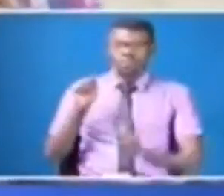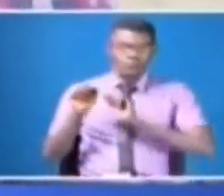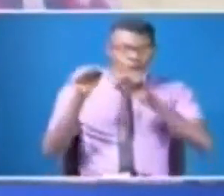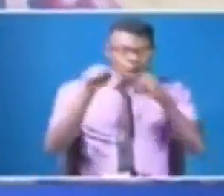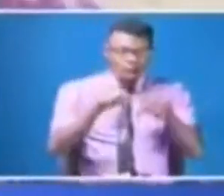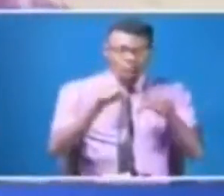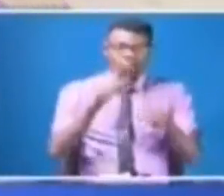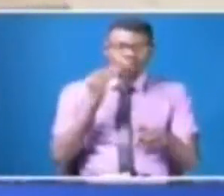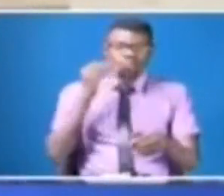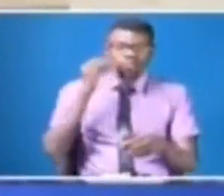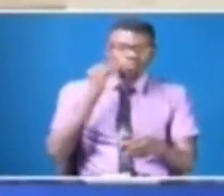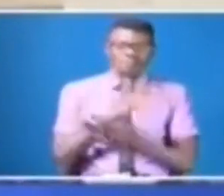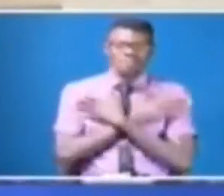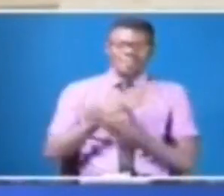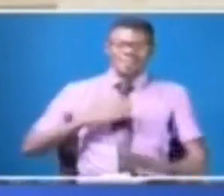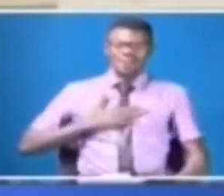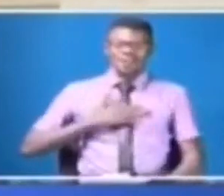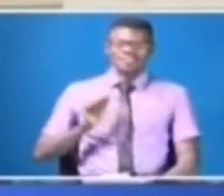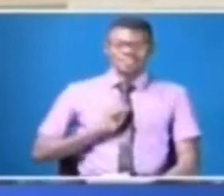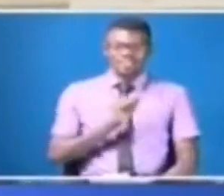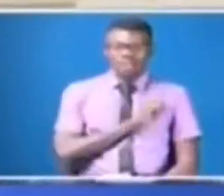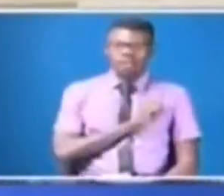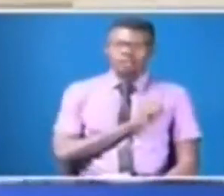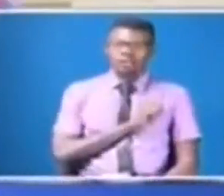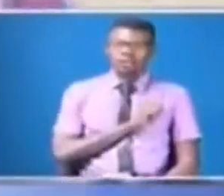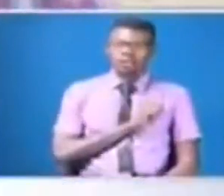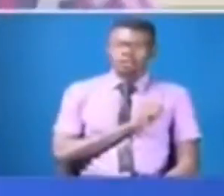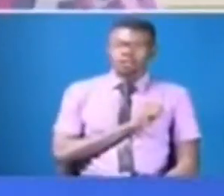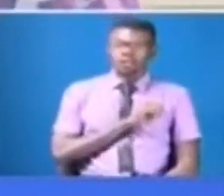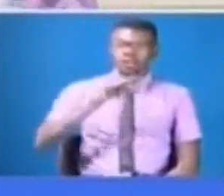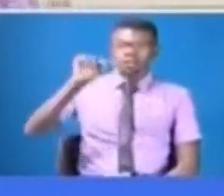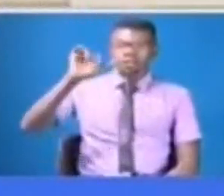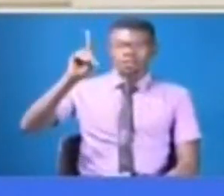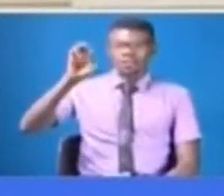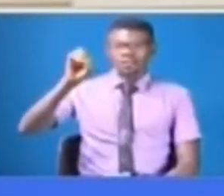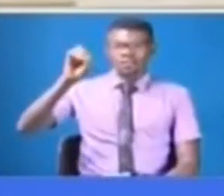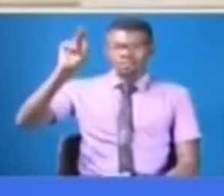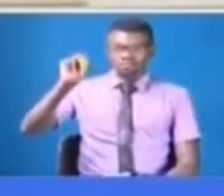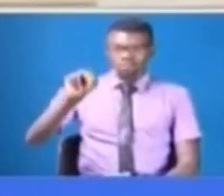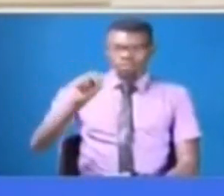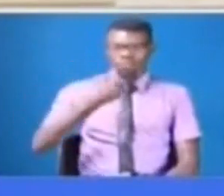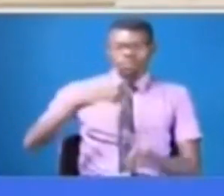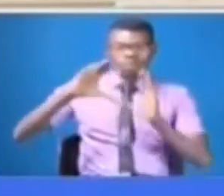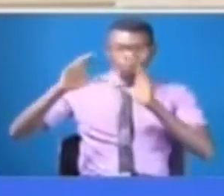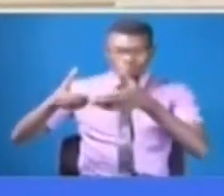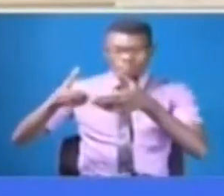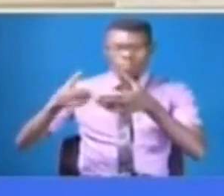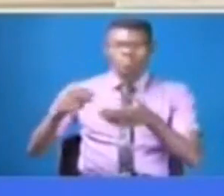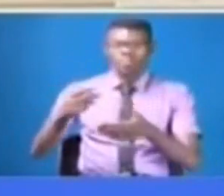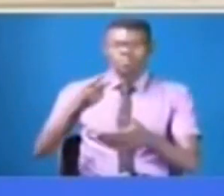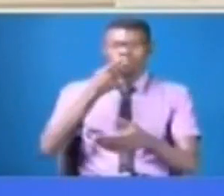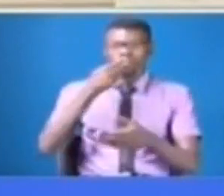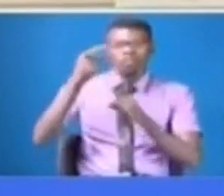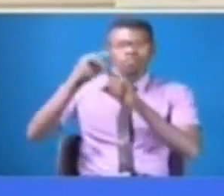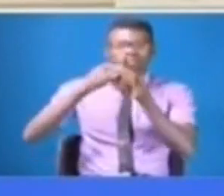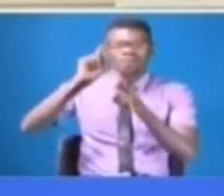rafiki yetu Senator Gideon Moi. Na sisi kama jamii ya Opokot kutoka Tiati mpaka